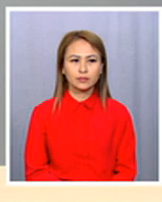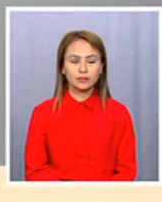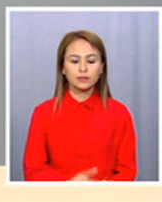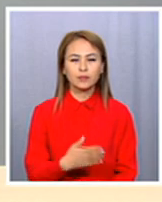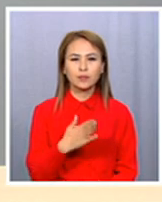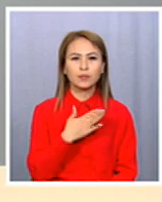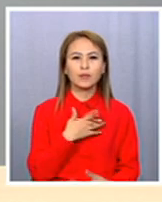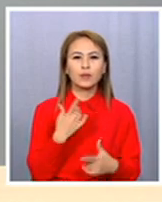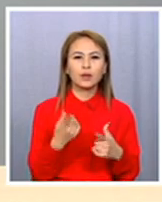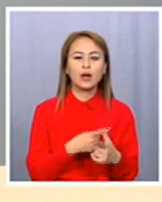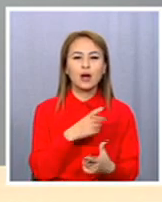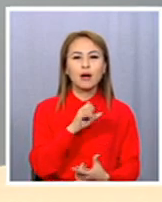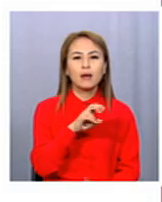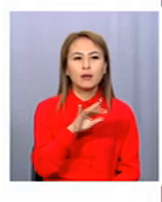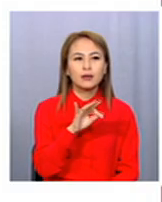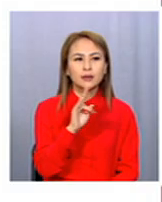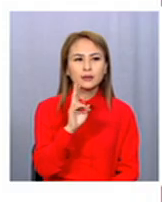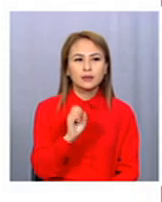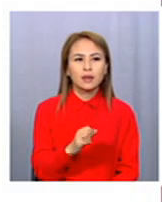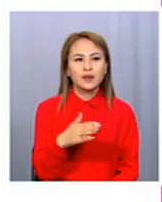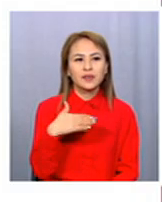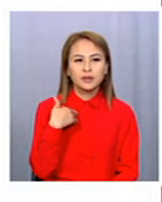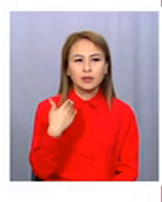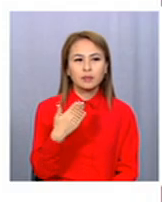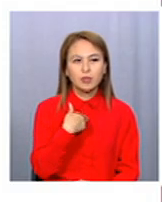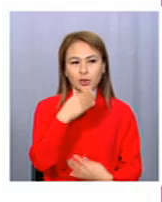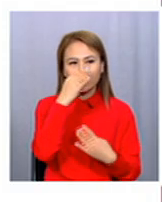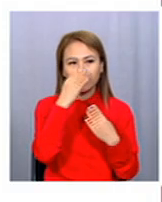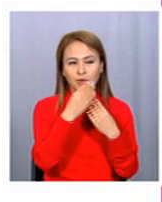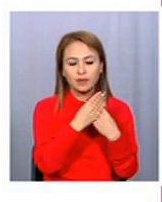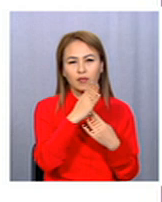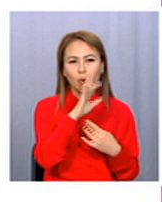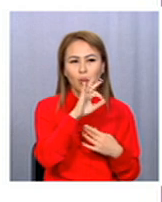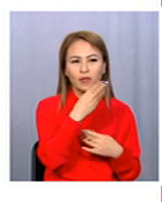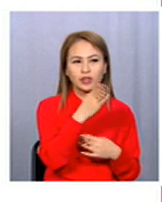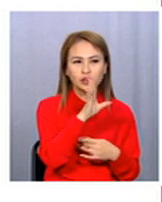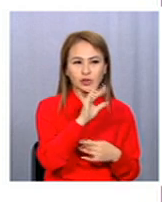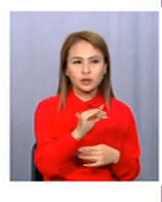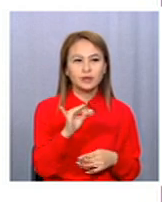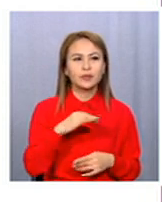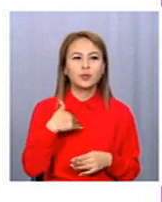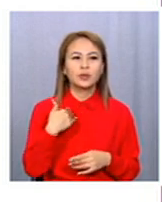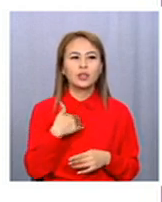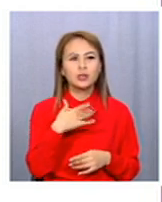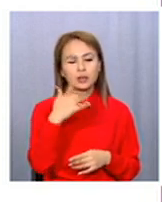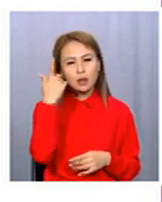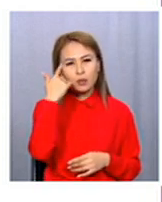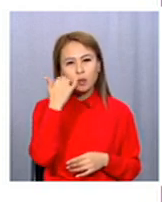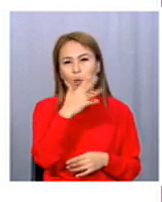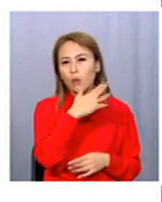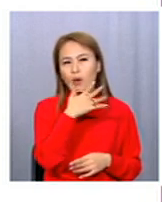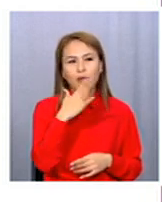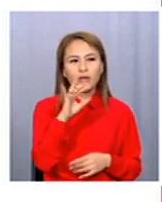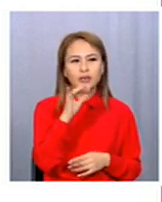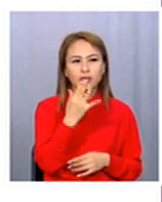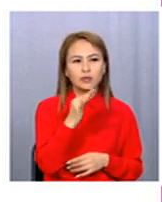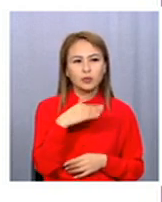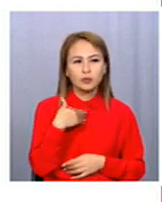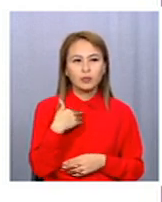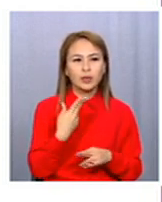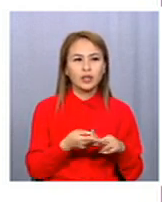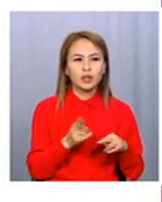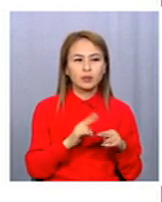Меня зовут Алина. Витамины прячутся в овощах и фруктах. Я знаю много овощей и